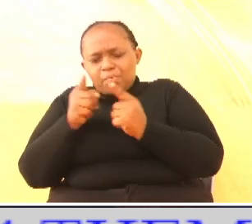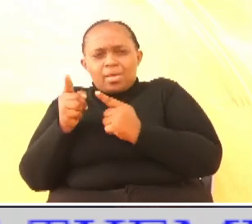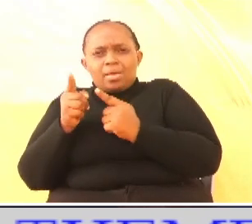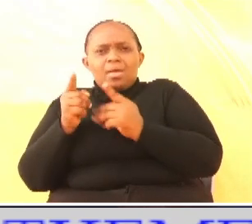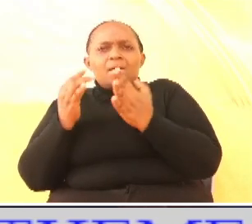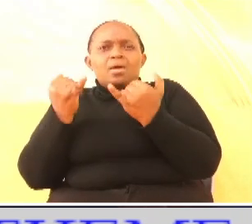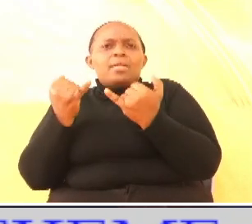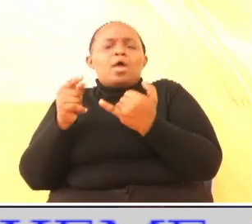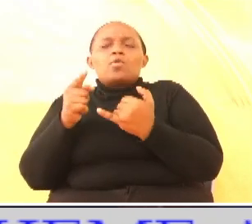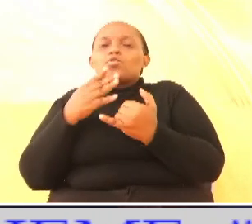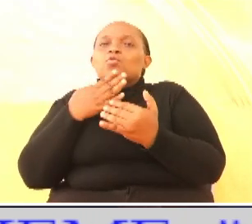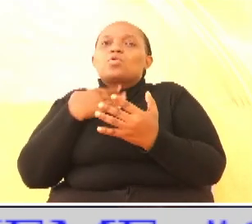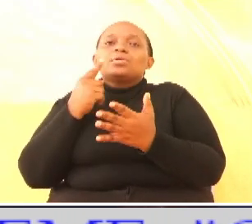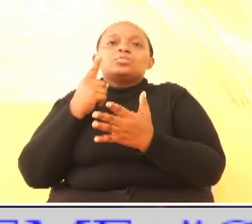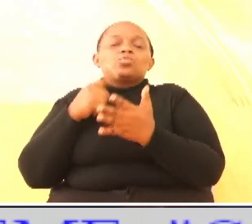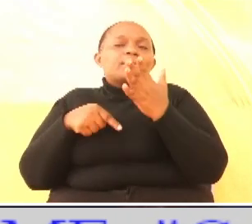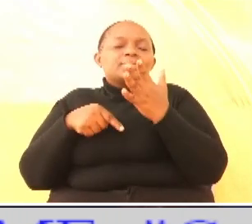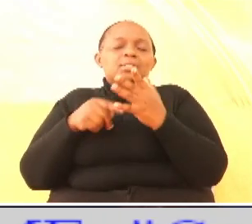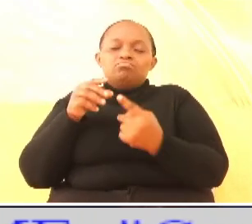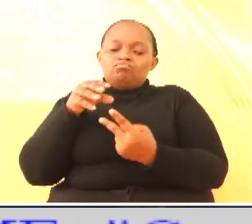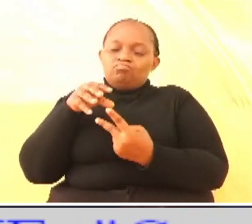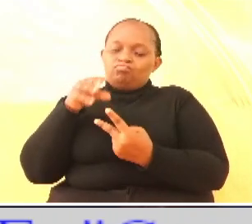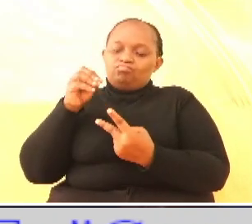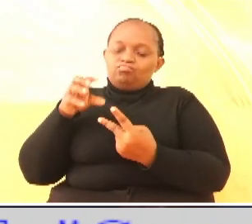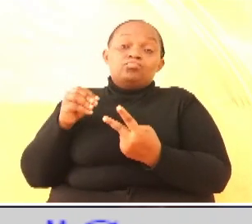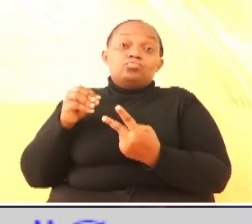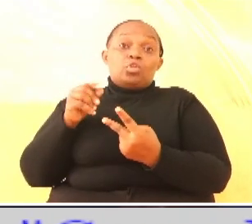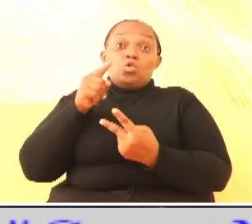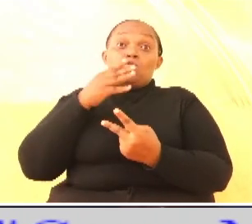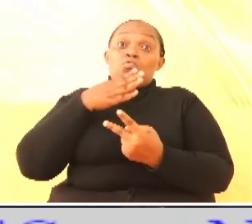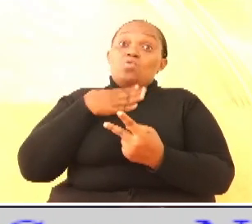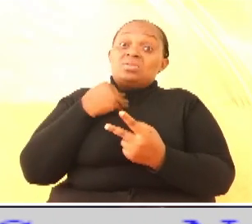Kama mngetaka kumtumikia Mungu wa mababu zenu